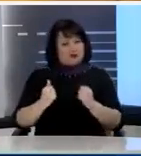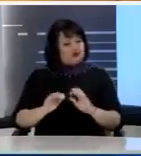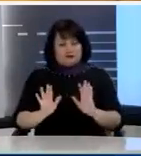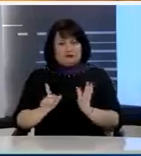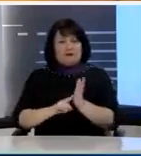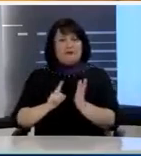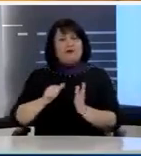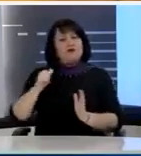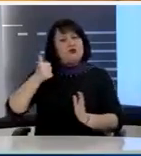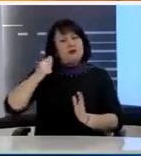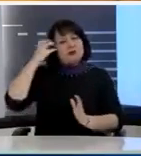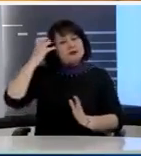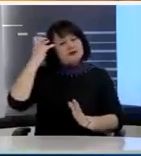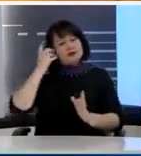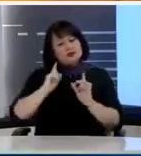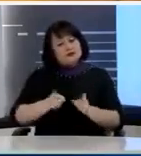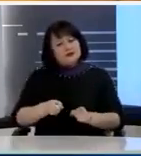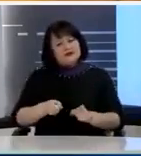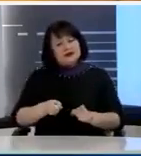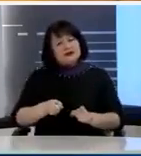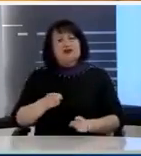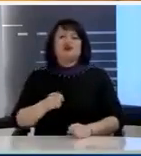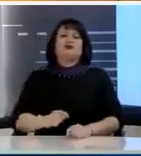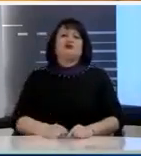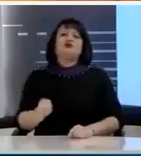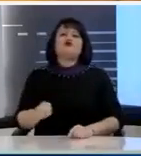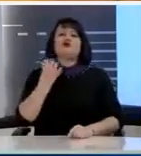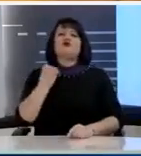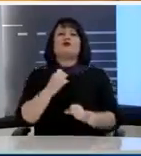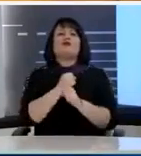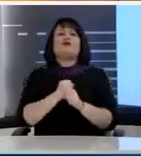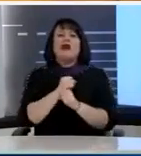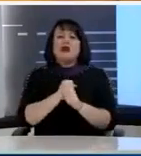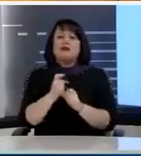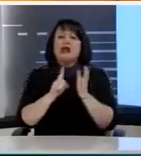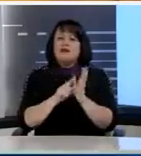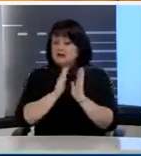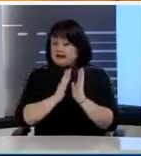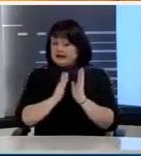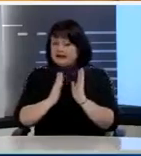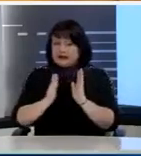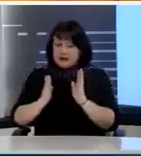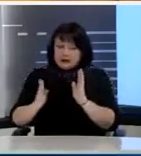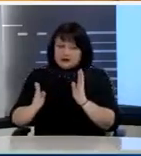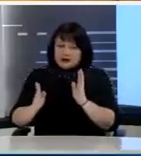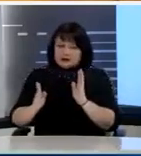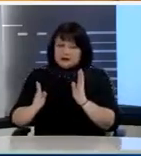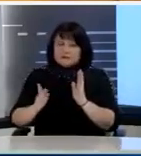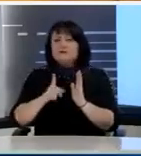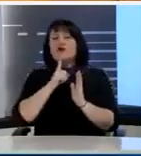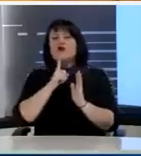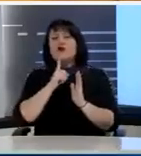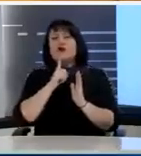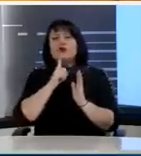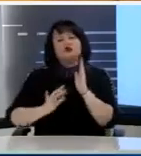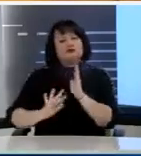δημοσιευμάτων. Για το λόγο αυτό, η πολιτική τιμολόγηση των καινοτόμων φαρμάκων έπρεπε να συστηματοποιηθεί με πρότυπο τις